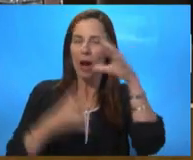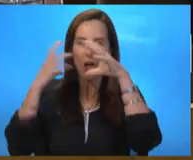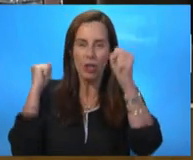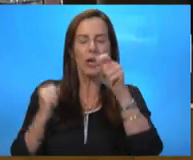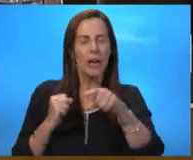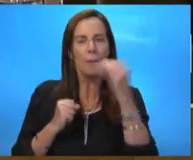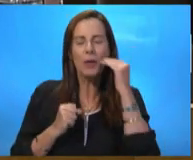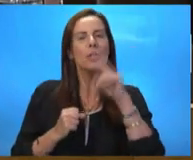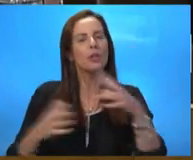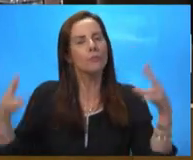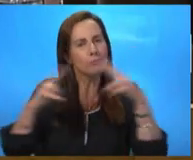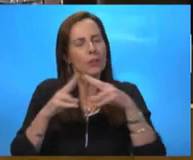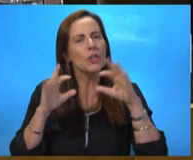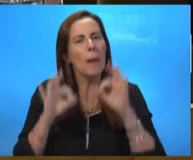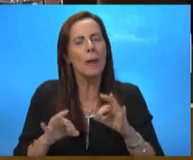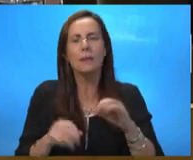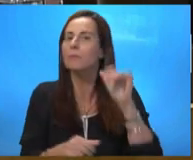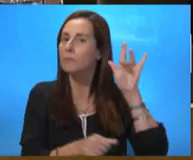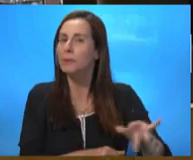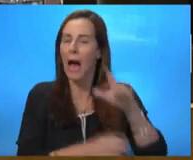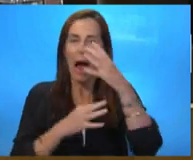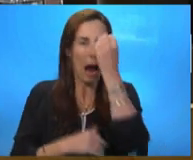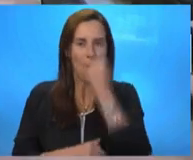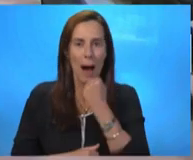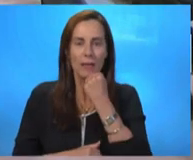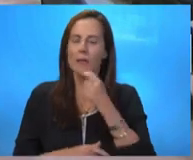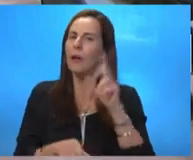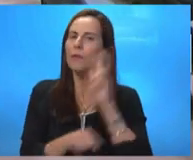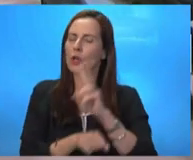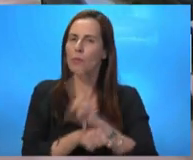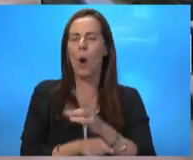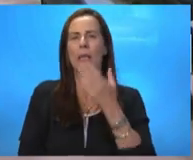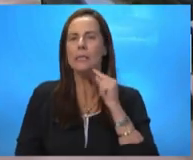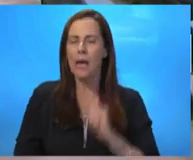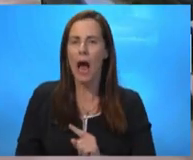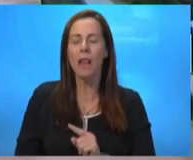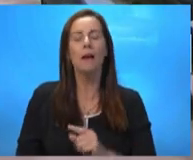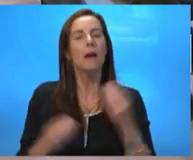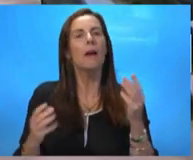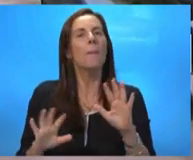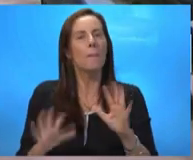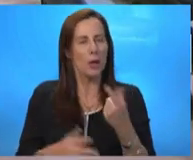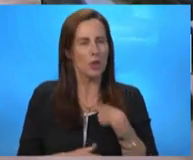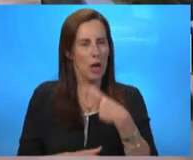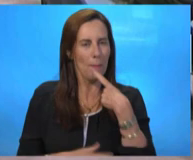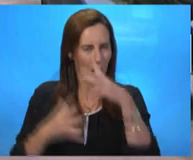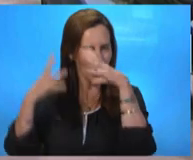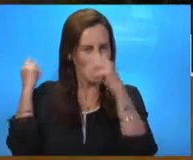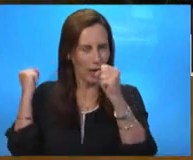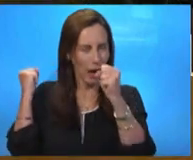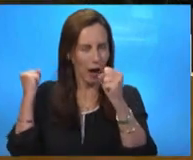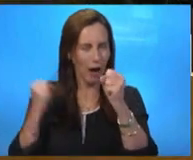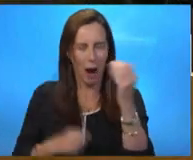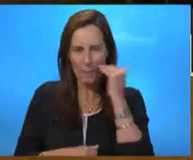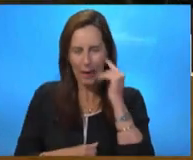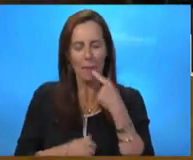כינוס שבא בעצם לגנות את החמאס ולהגן על ישראל. והדברים של השגרירה ניקי היילי בפתח